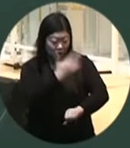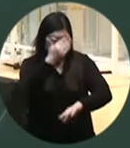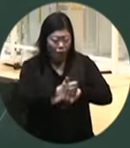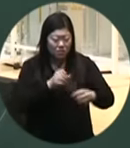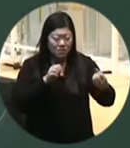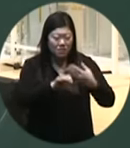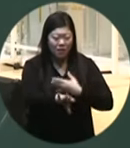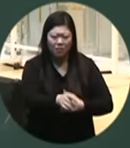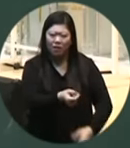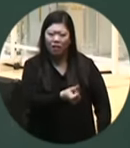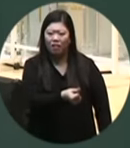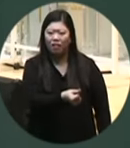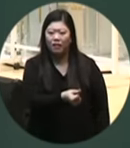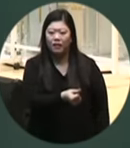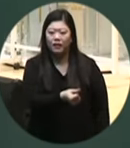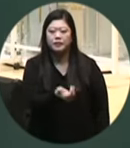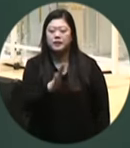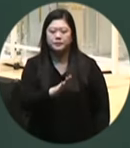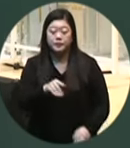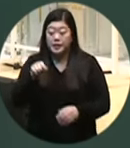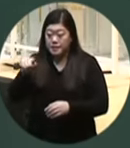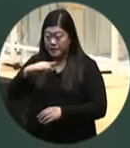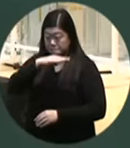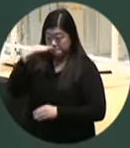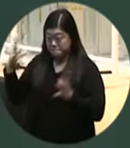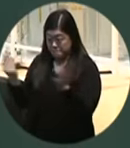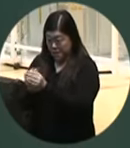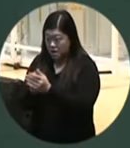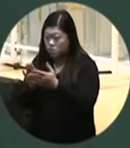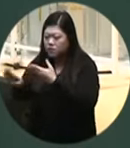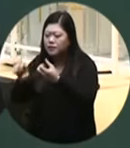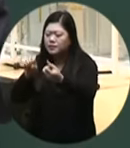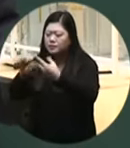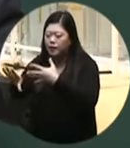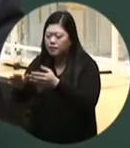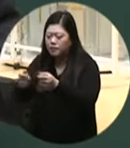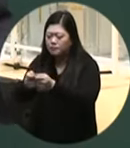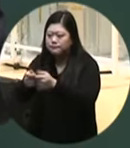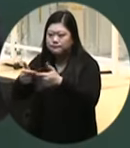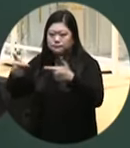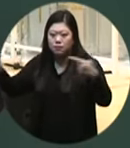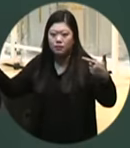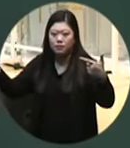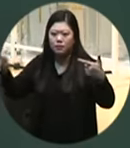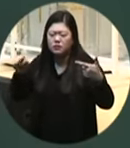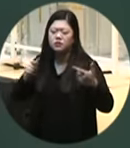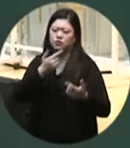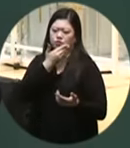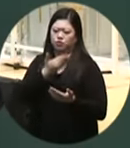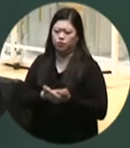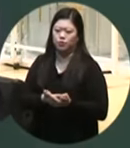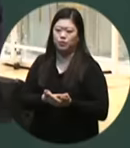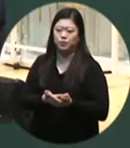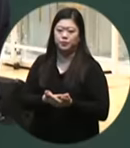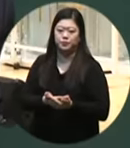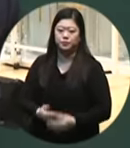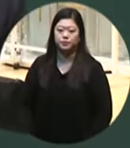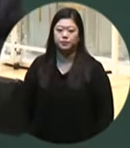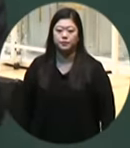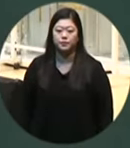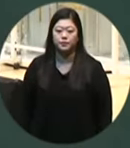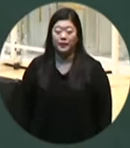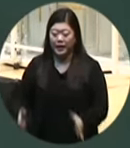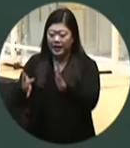자, 계속해서 이제 응답이 오는 거죠. But these continual answers will come. 그게 가장 중요합니다. And that's the most important fact. 그리스도 아는